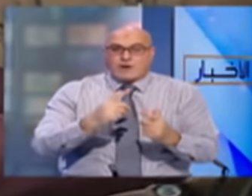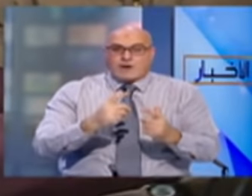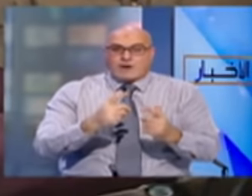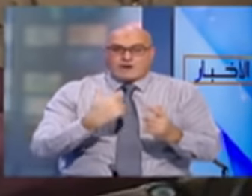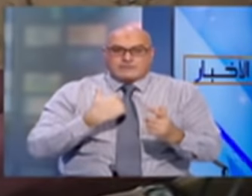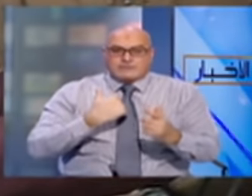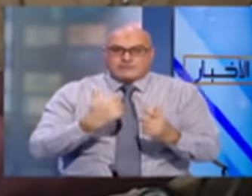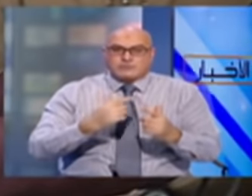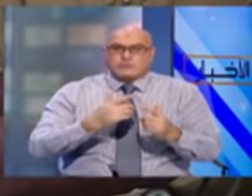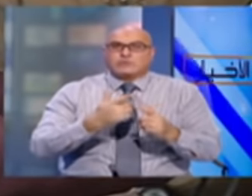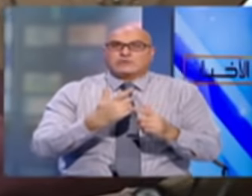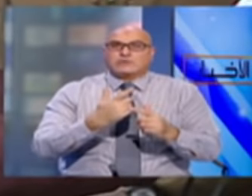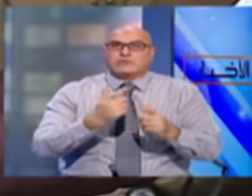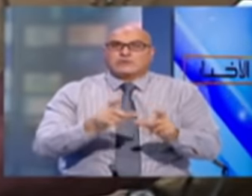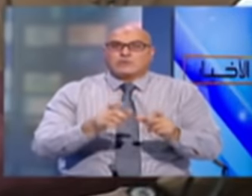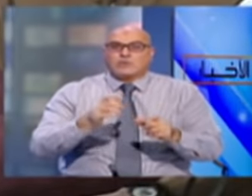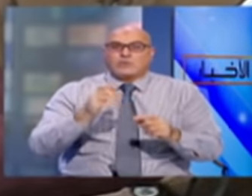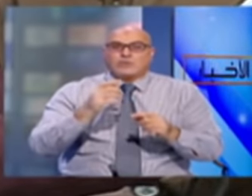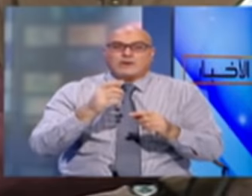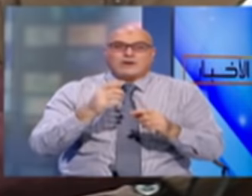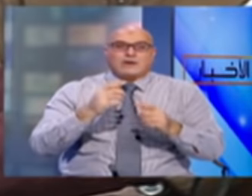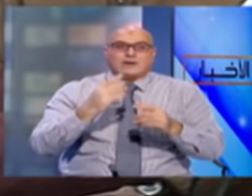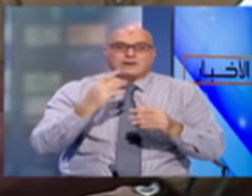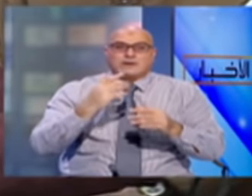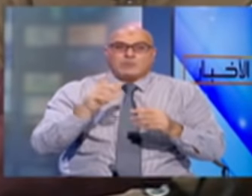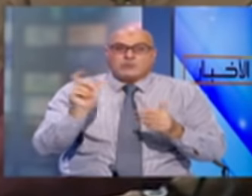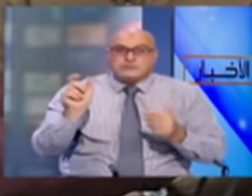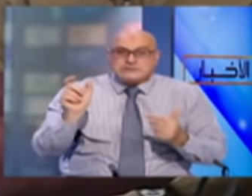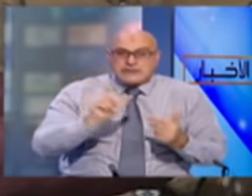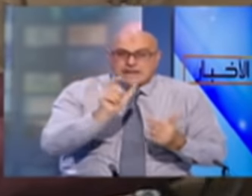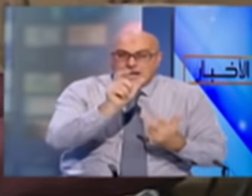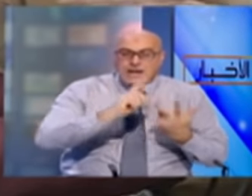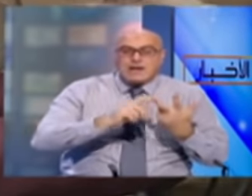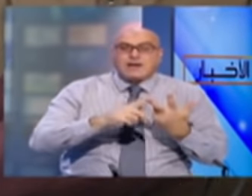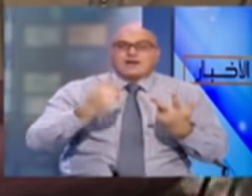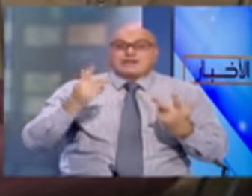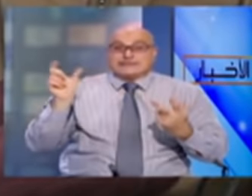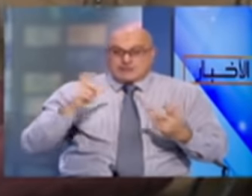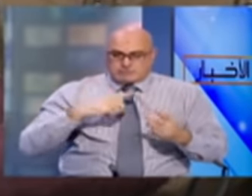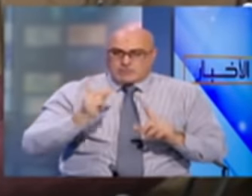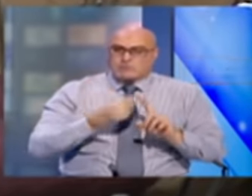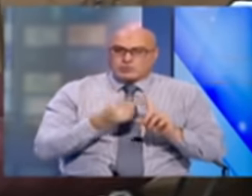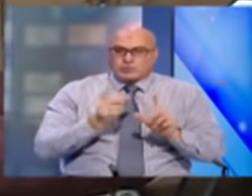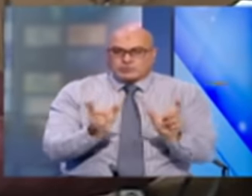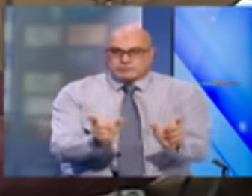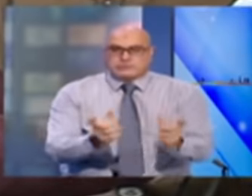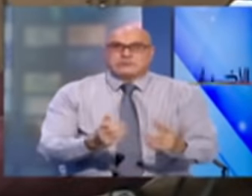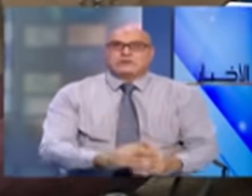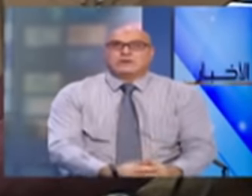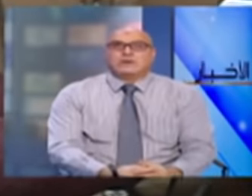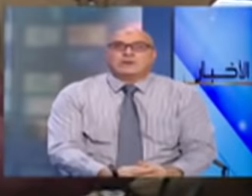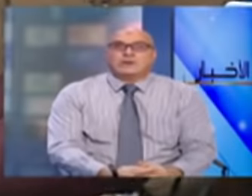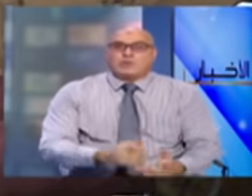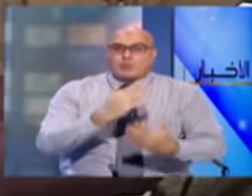عليها هي جبهة المؤسسة الدينية، الجمعية الدينية بمعناها المتنور. ولعلكم لاحظتم معنا بعض المدارس فيه